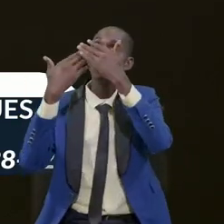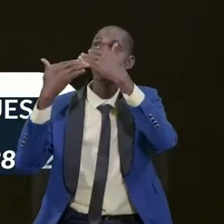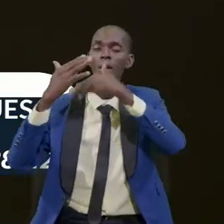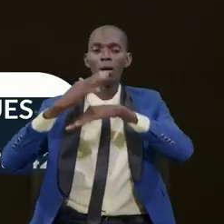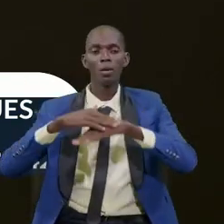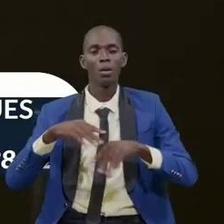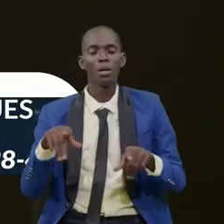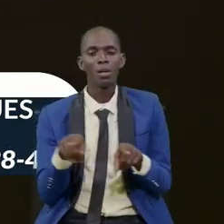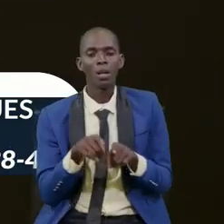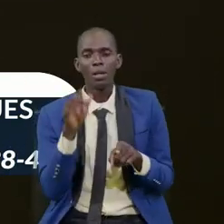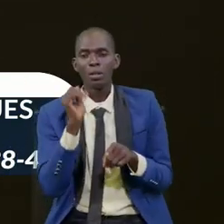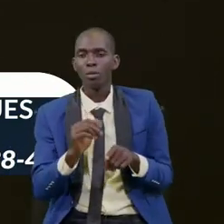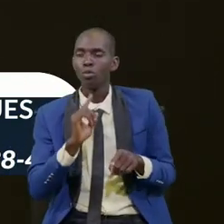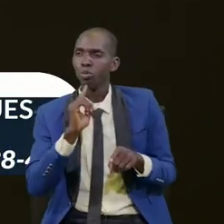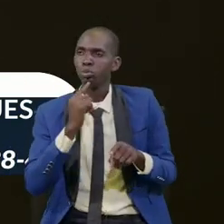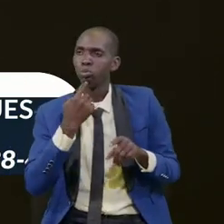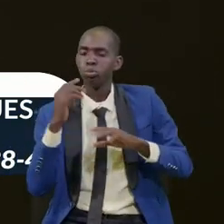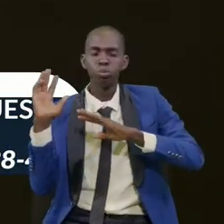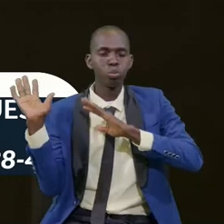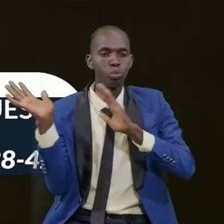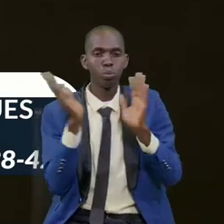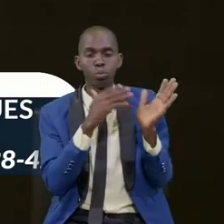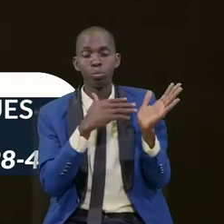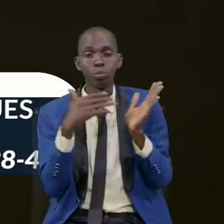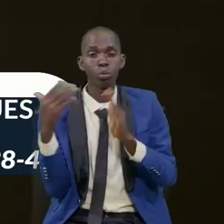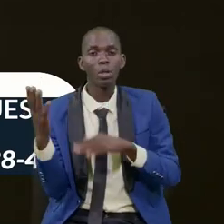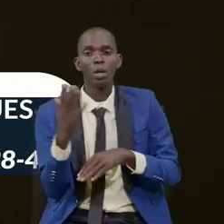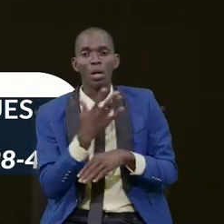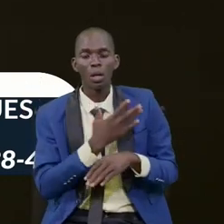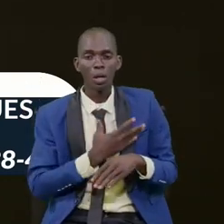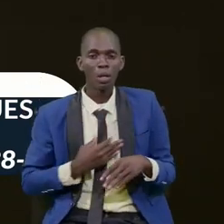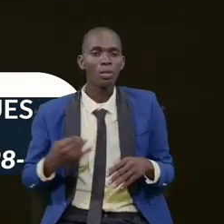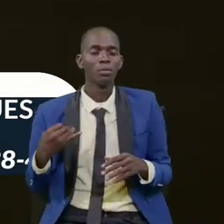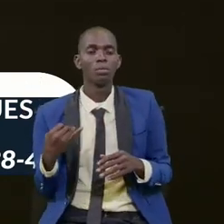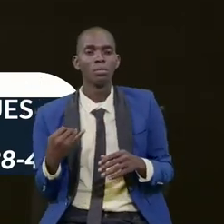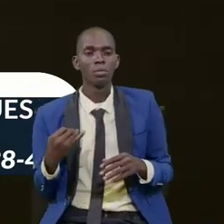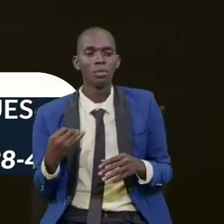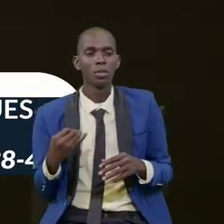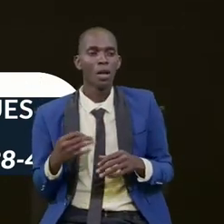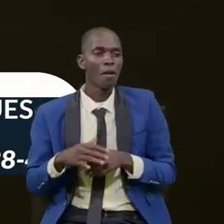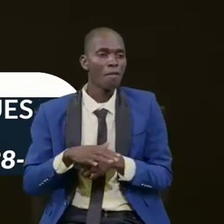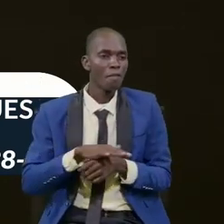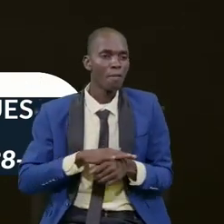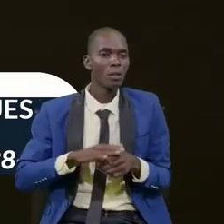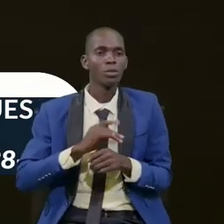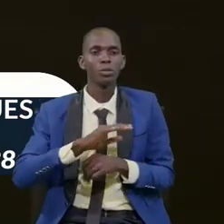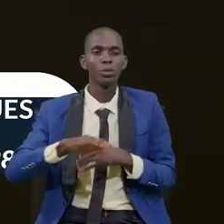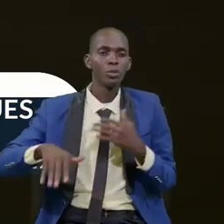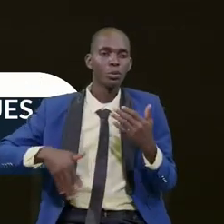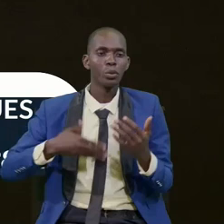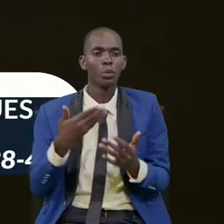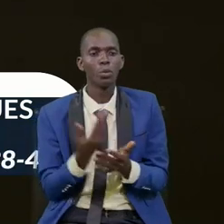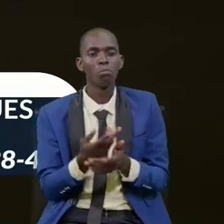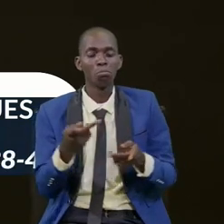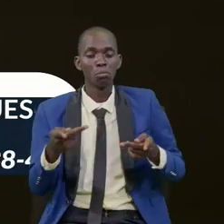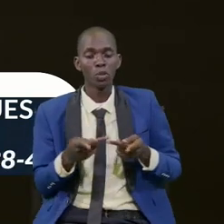comme celui d'un vent impétueux et il remplit toute la maison